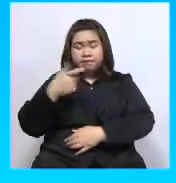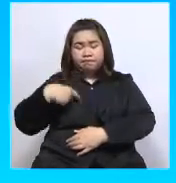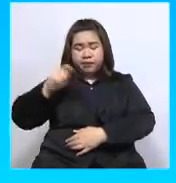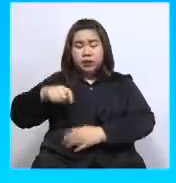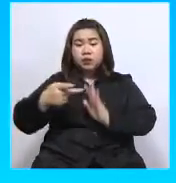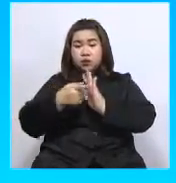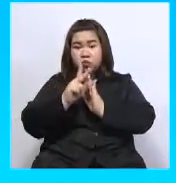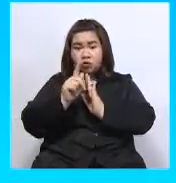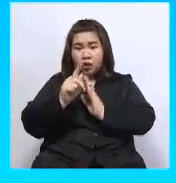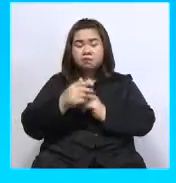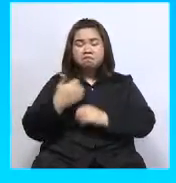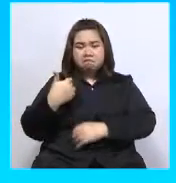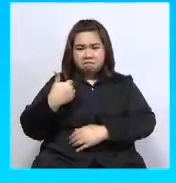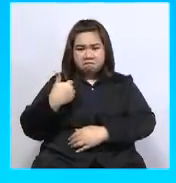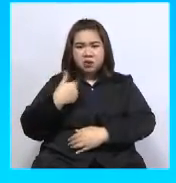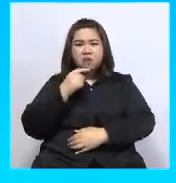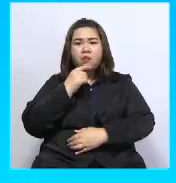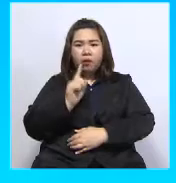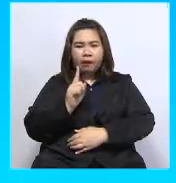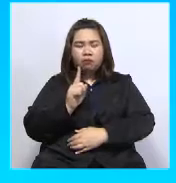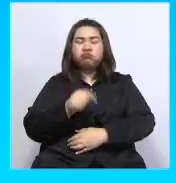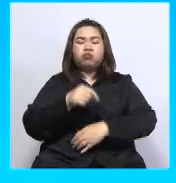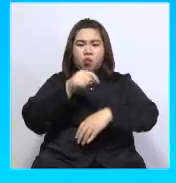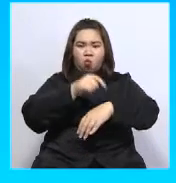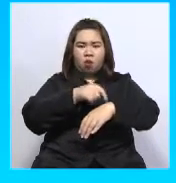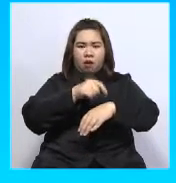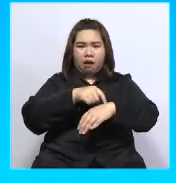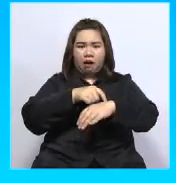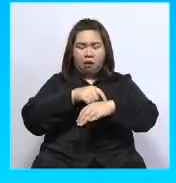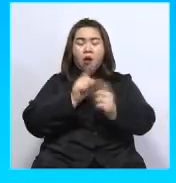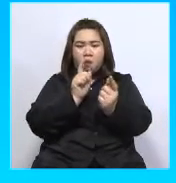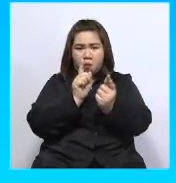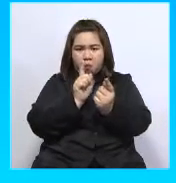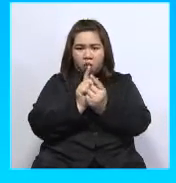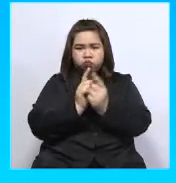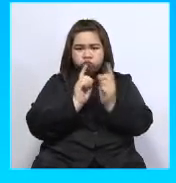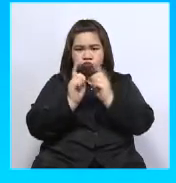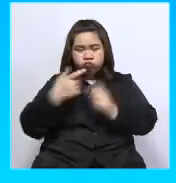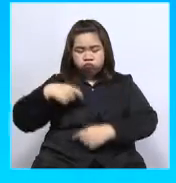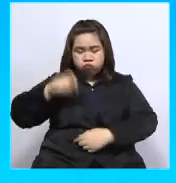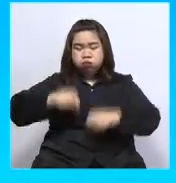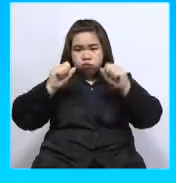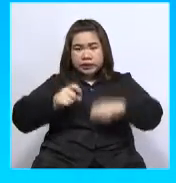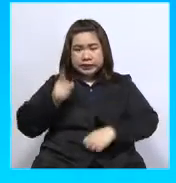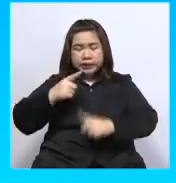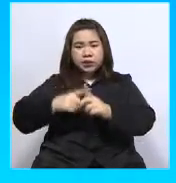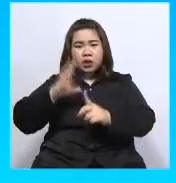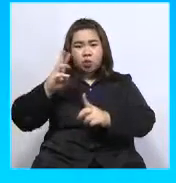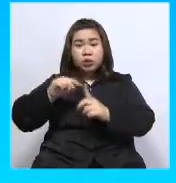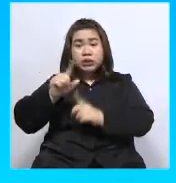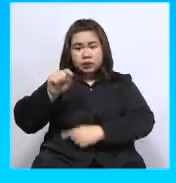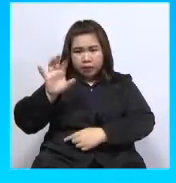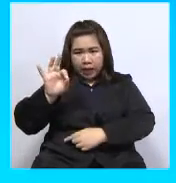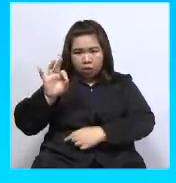าลจังหวัดขอนแก่นได้มีคำสั่งนะครับเลื่อนนัดฟังคำพิพากษาจากเดิมก็คือวันที่29มิถุนายนมาเป็นวันนี้นะครับ